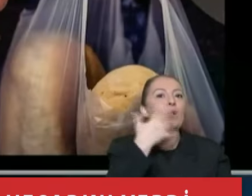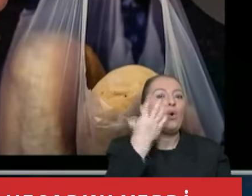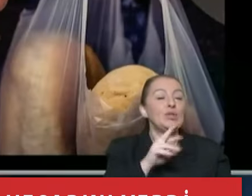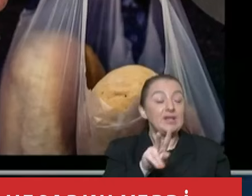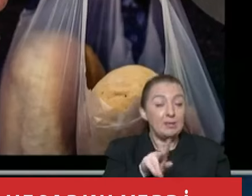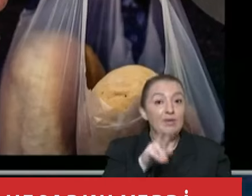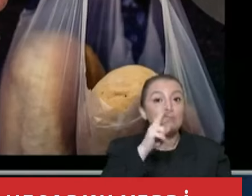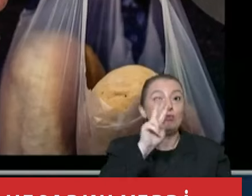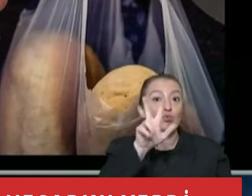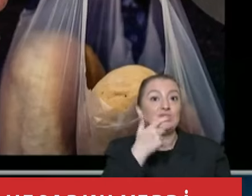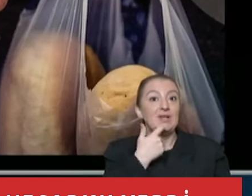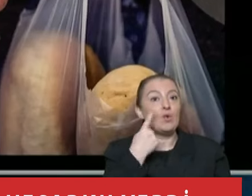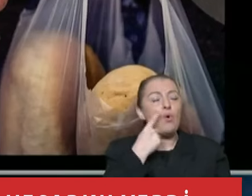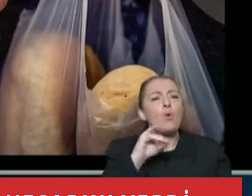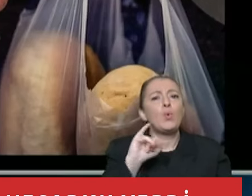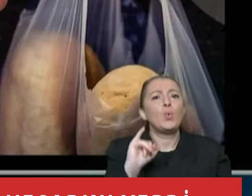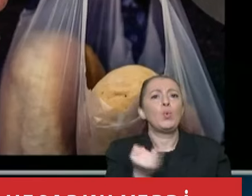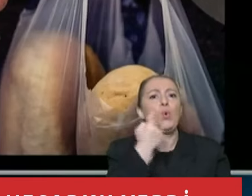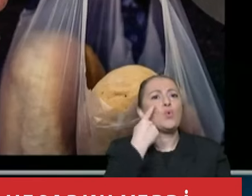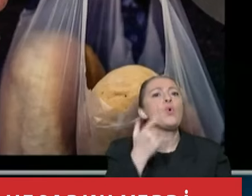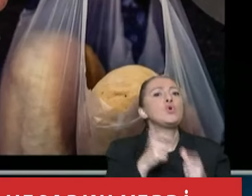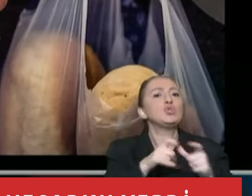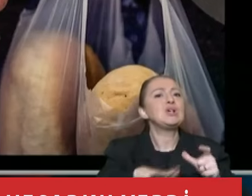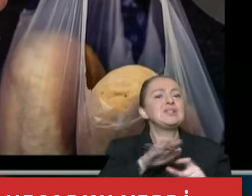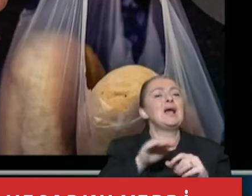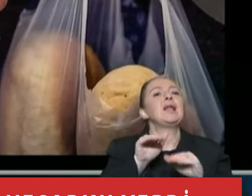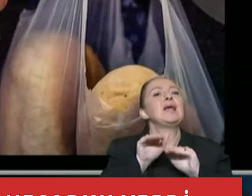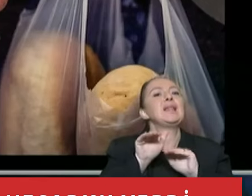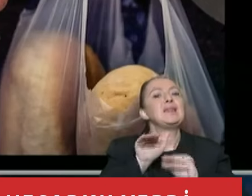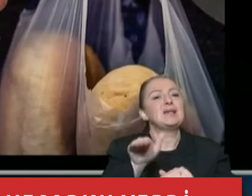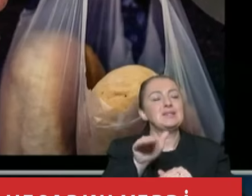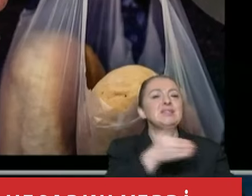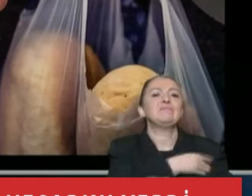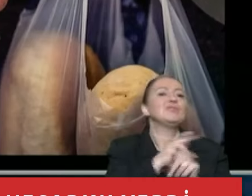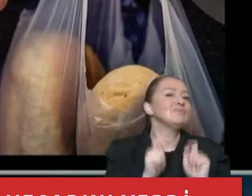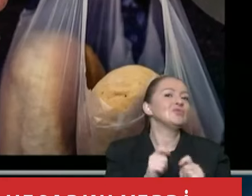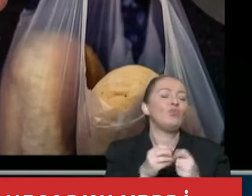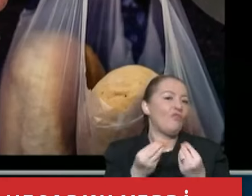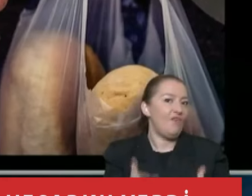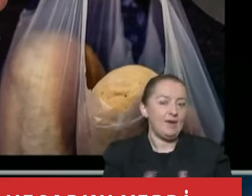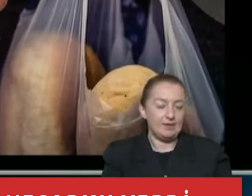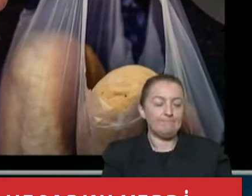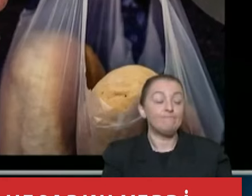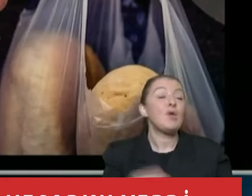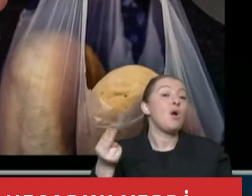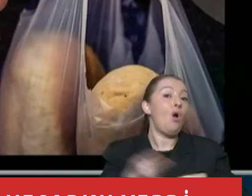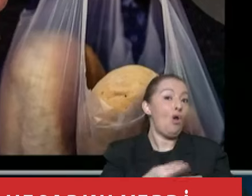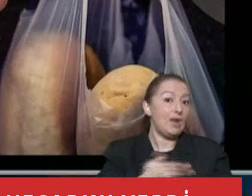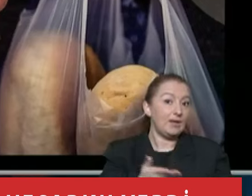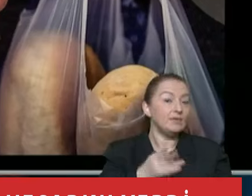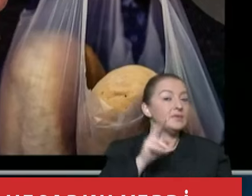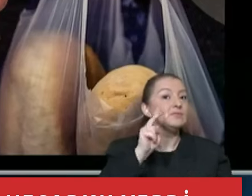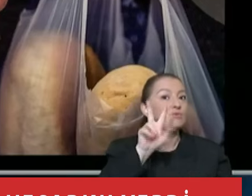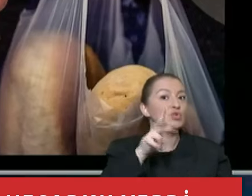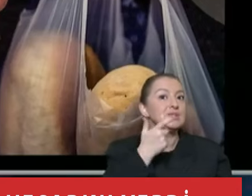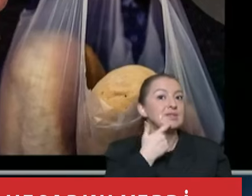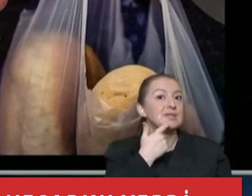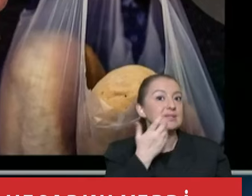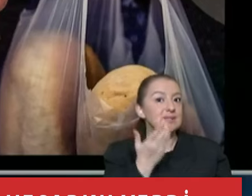da gerçekten yoğun sosyal destek hizmetlerini sunmak zorunda kaldık Örneğin 2023